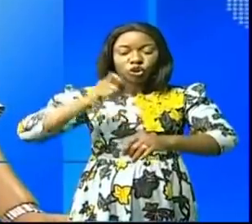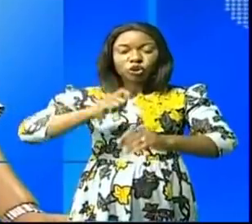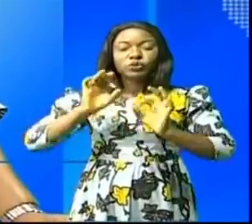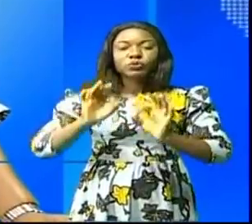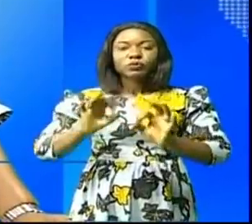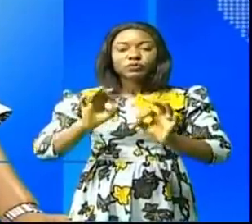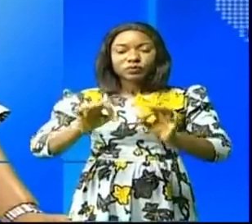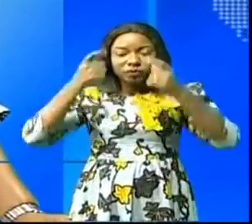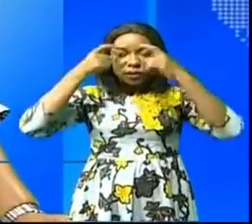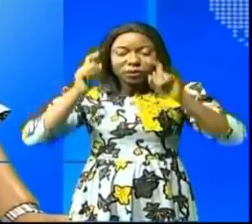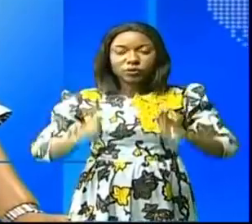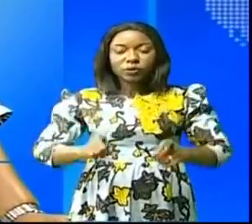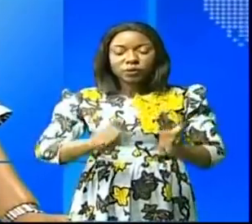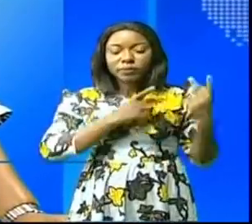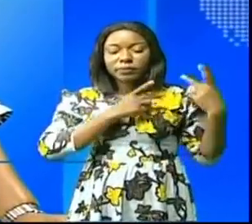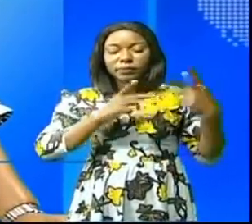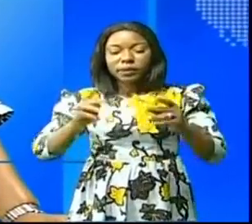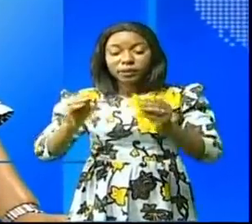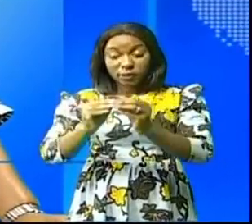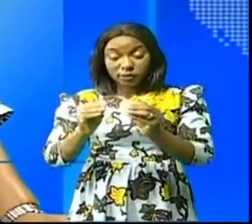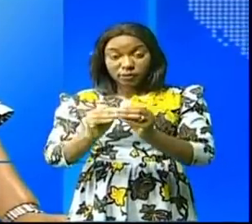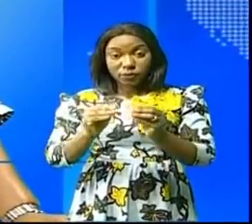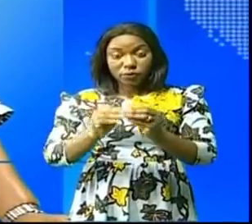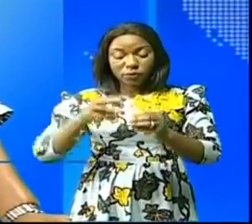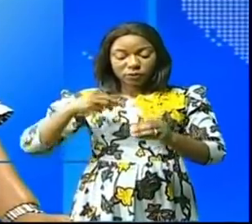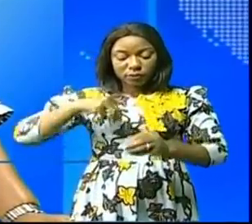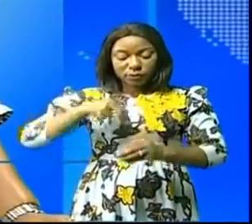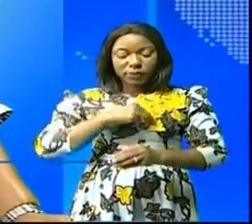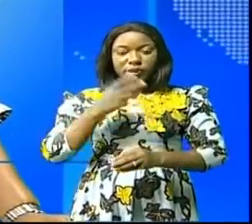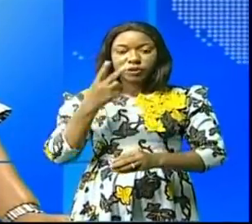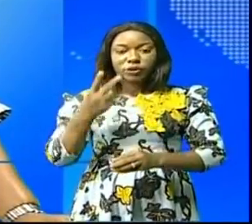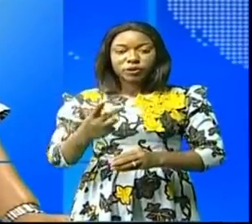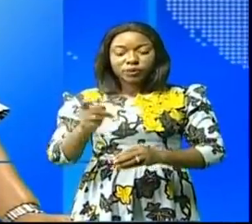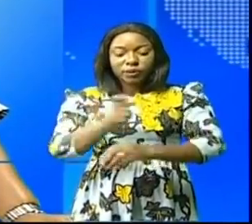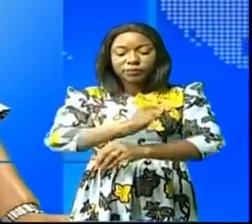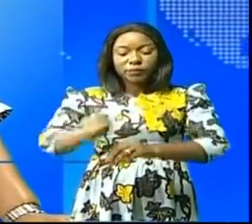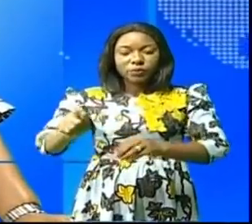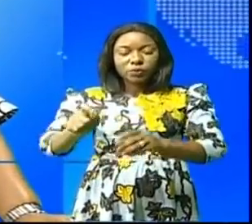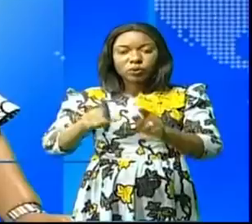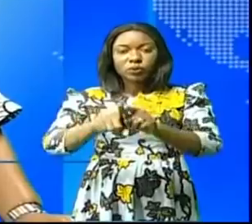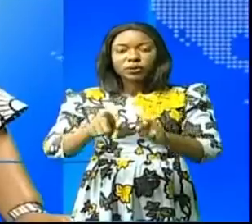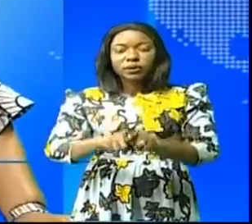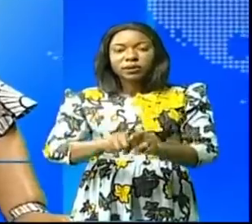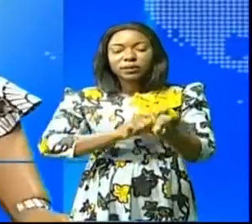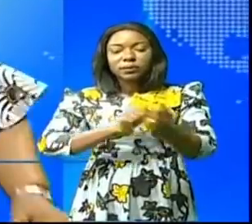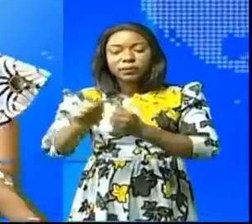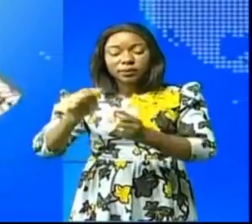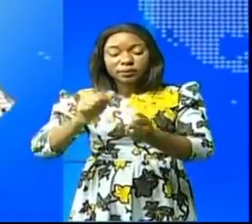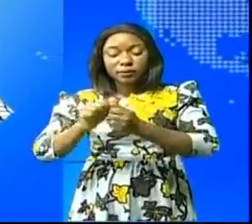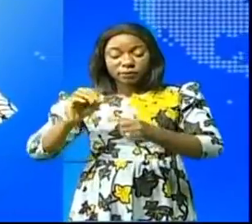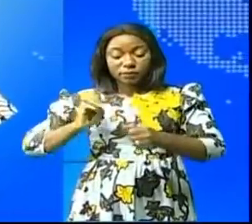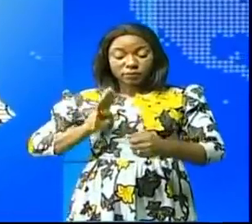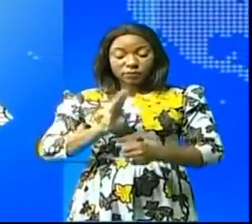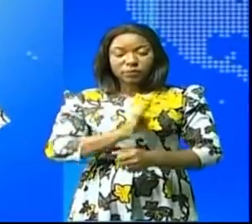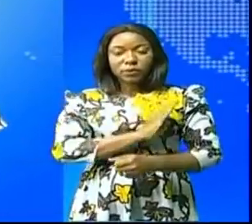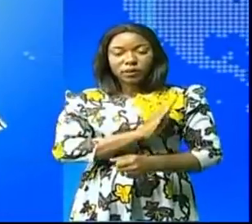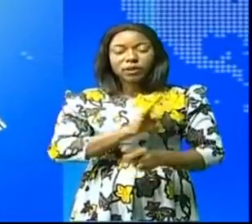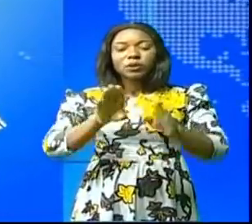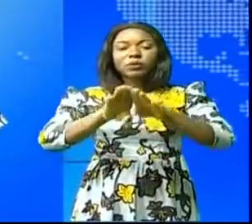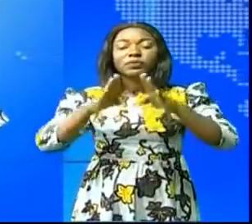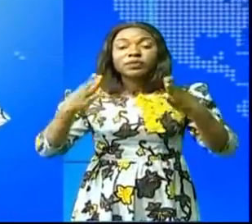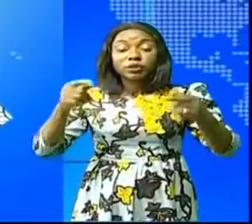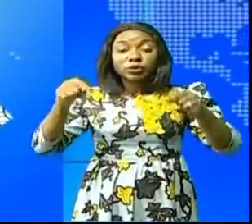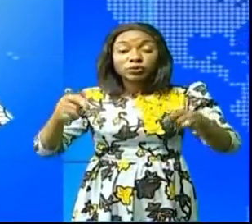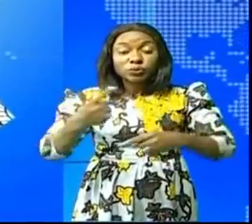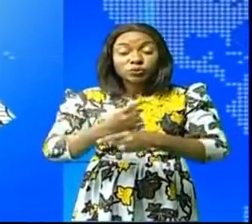Décision prise au cours d'une importante réunion des membres des deux bureaux présidés par Modeste Baati. Aujourd'hui, ouverture